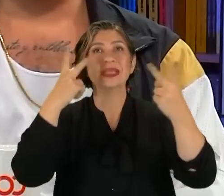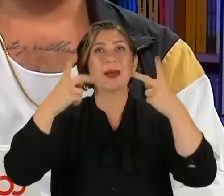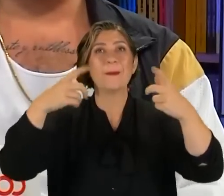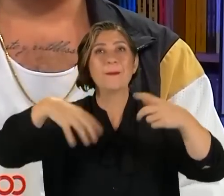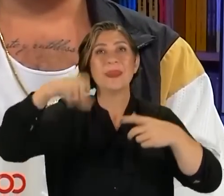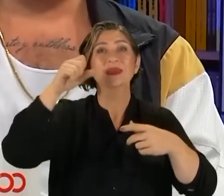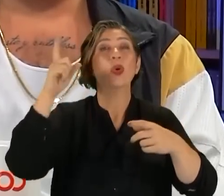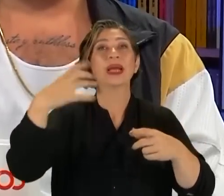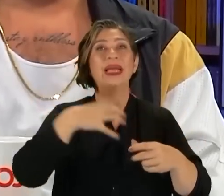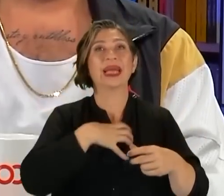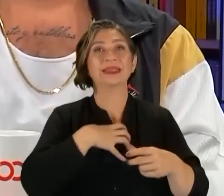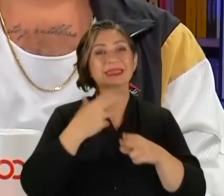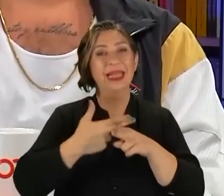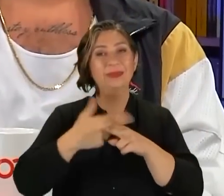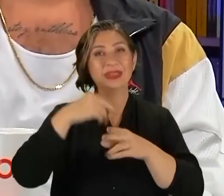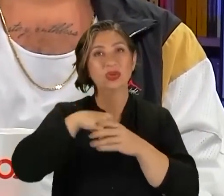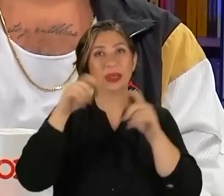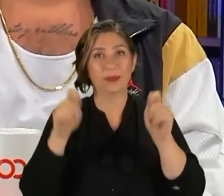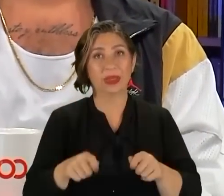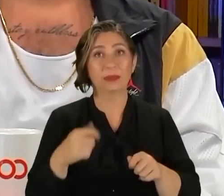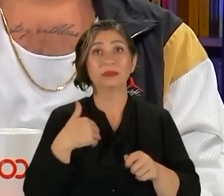konser biraz şeydi. Kendimizi denemek için yaptık.